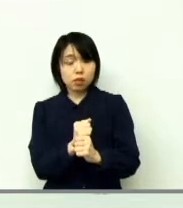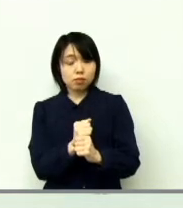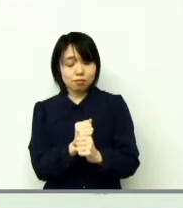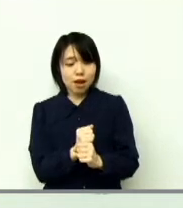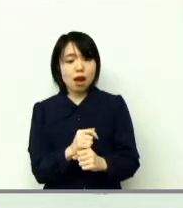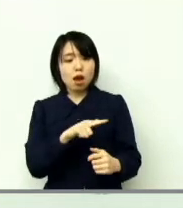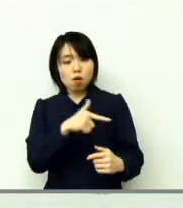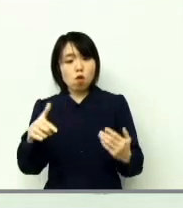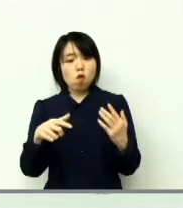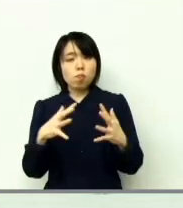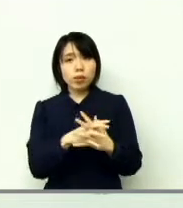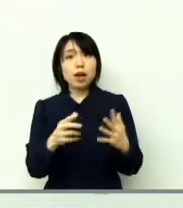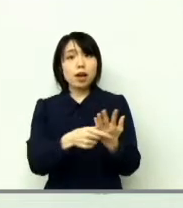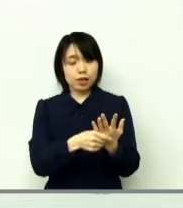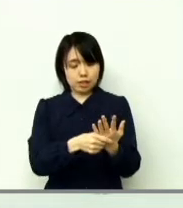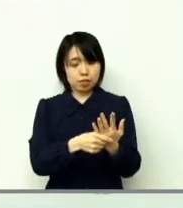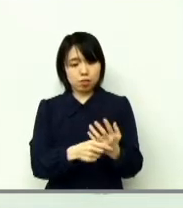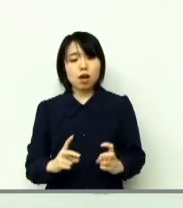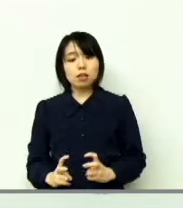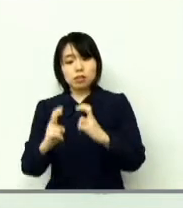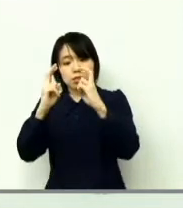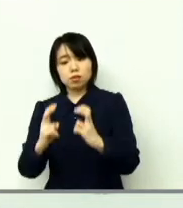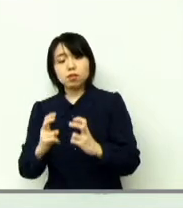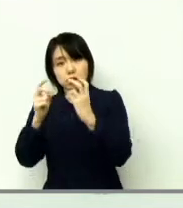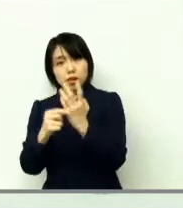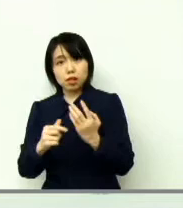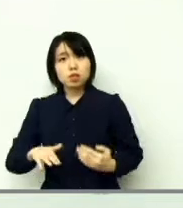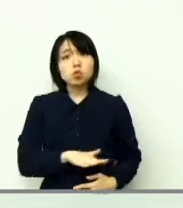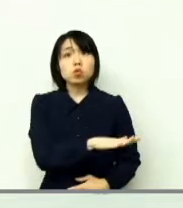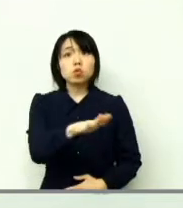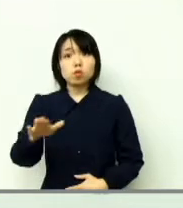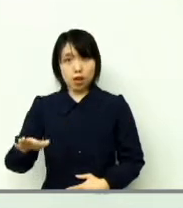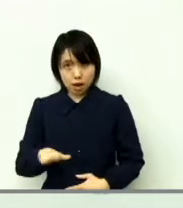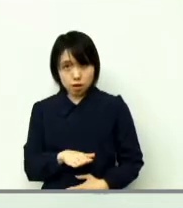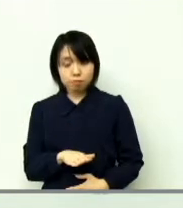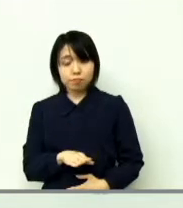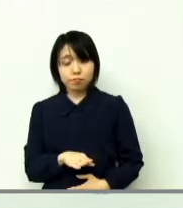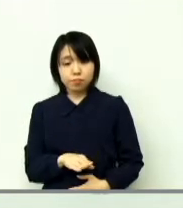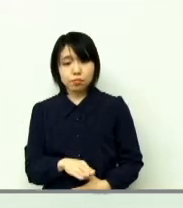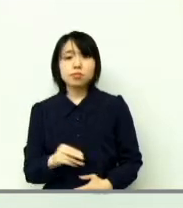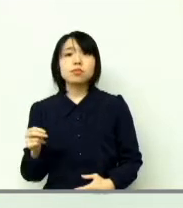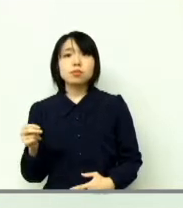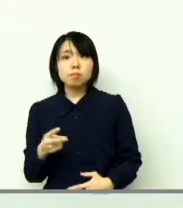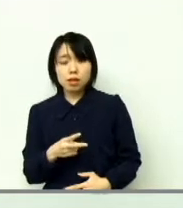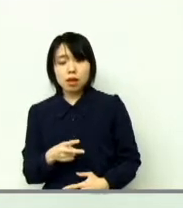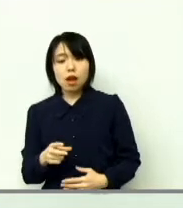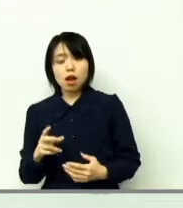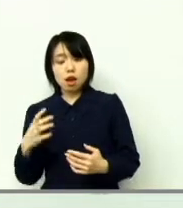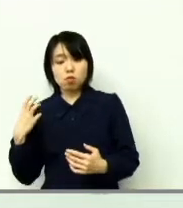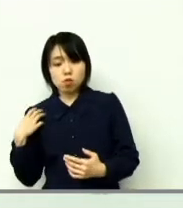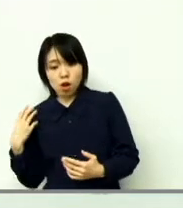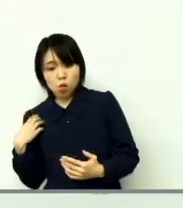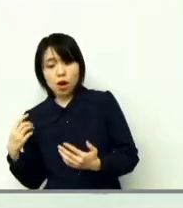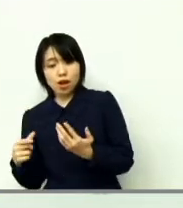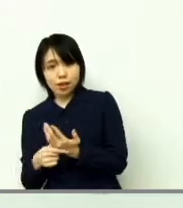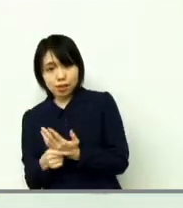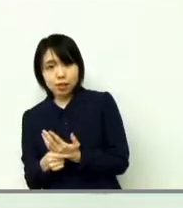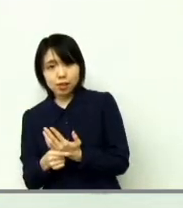駅周辺、埼玉新都心駅周辺地区、そして浦和駅周辺地区、この